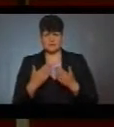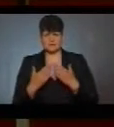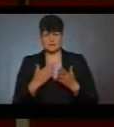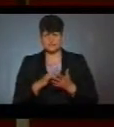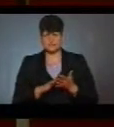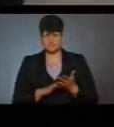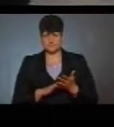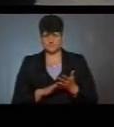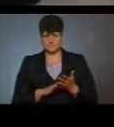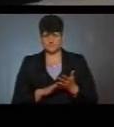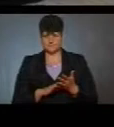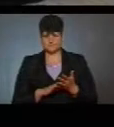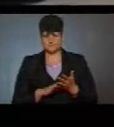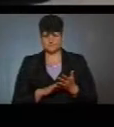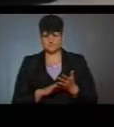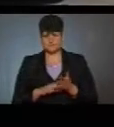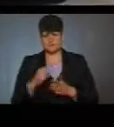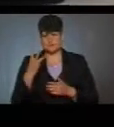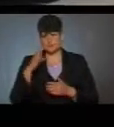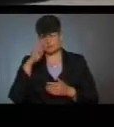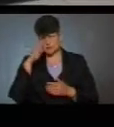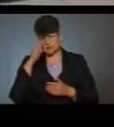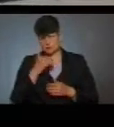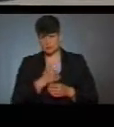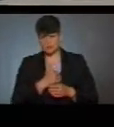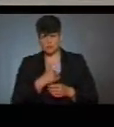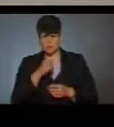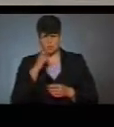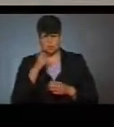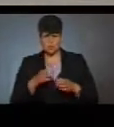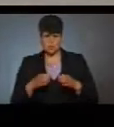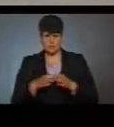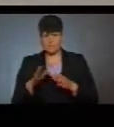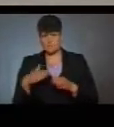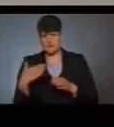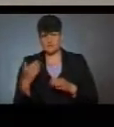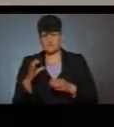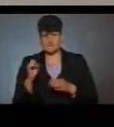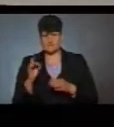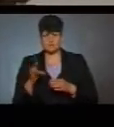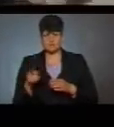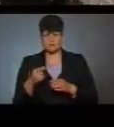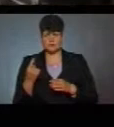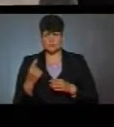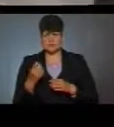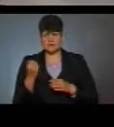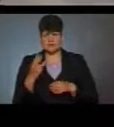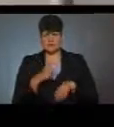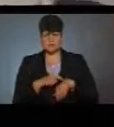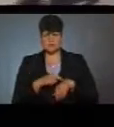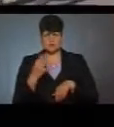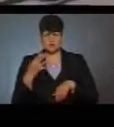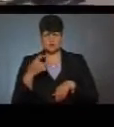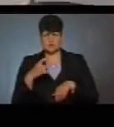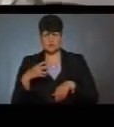Боденчук. Троє бійців добровольчого українського корпусу правого сектору Тернопільщини о 13 годині 40